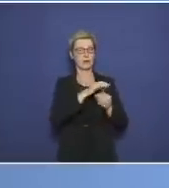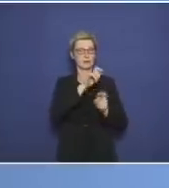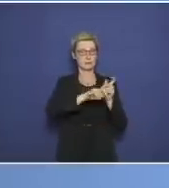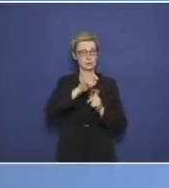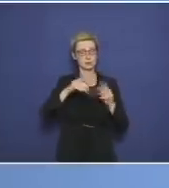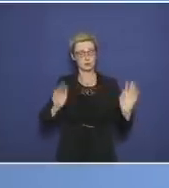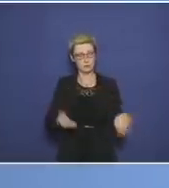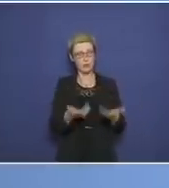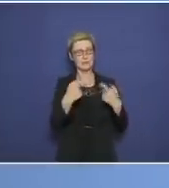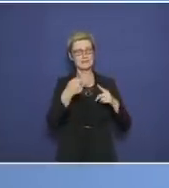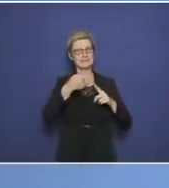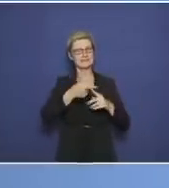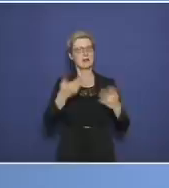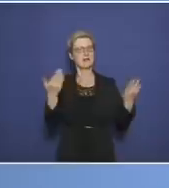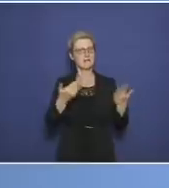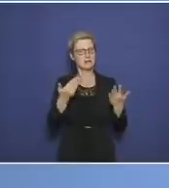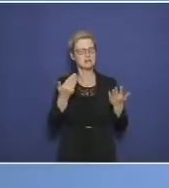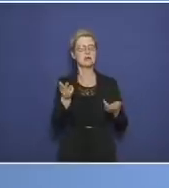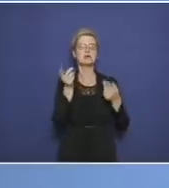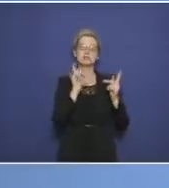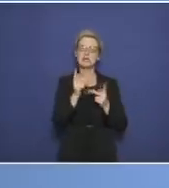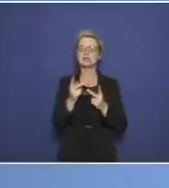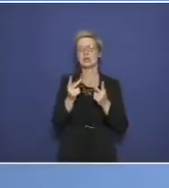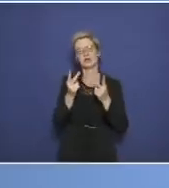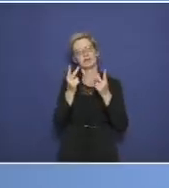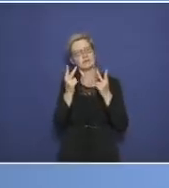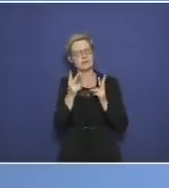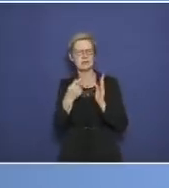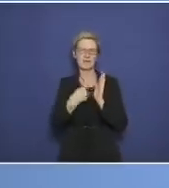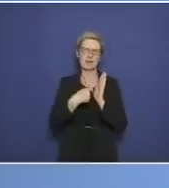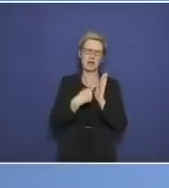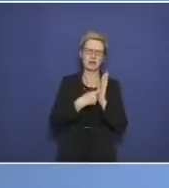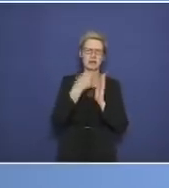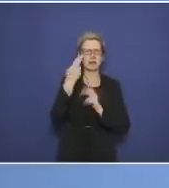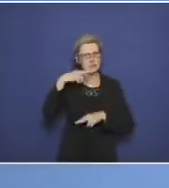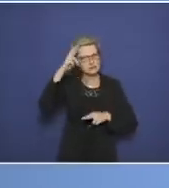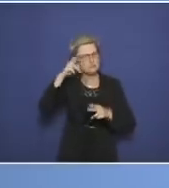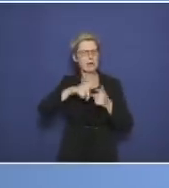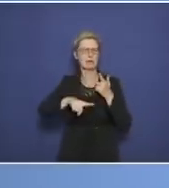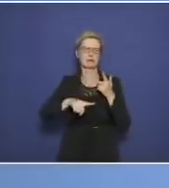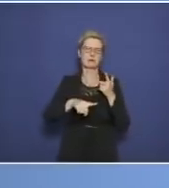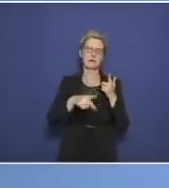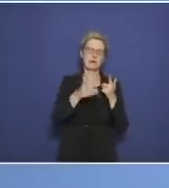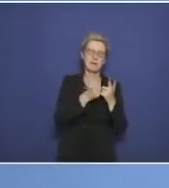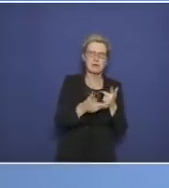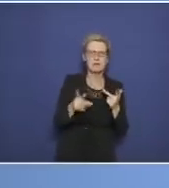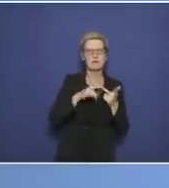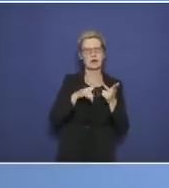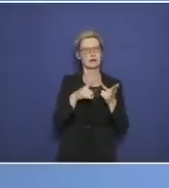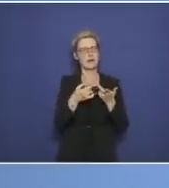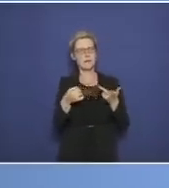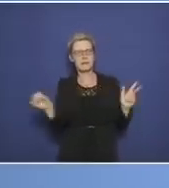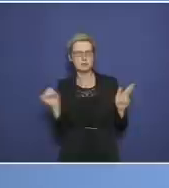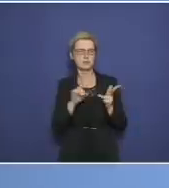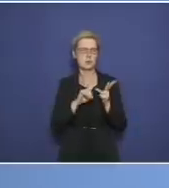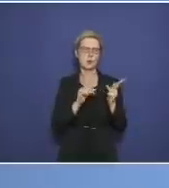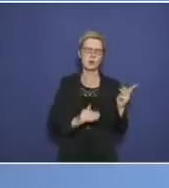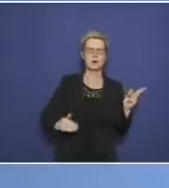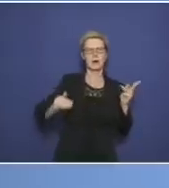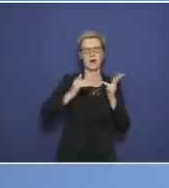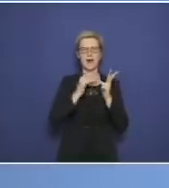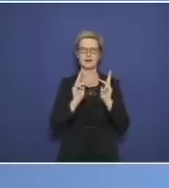es, sich für gesellschaftlich wichtige Werte wie Vielfalt, Respekt, Emanzipation, Recht und Gleichheit